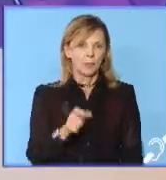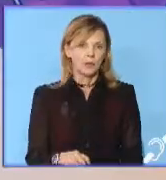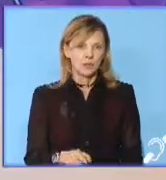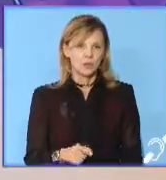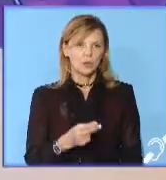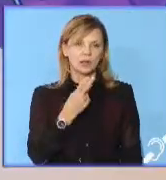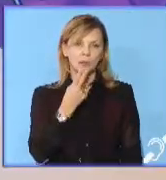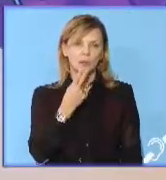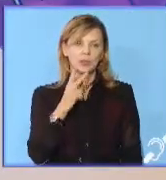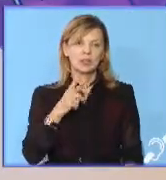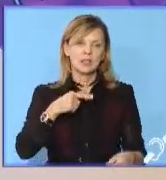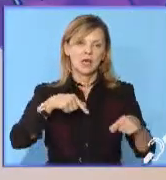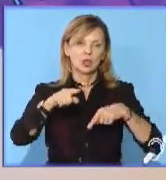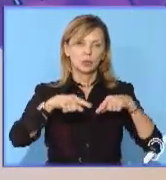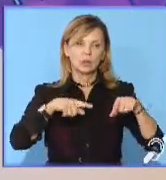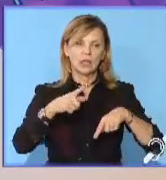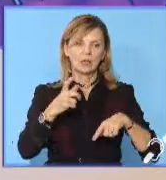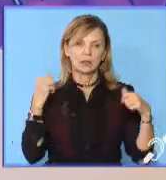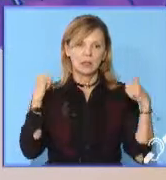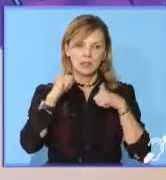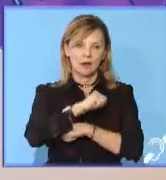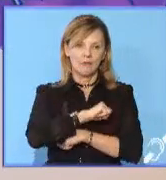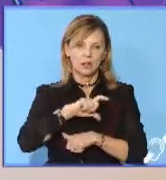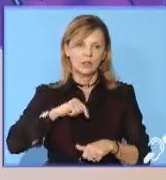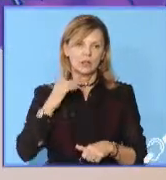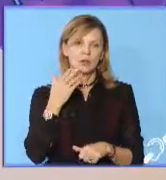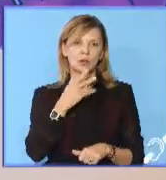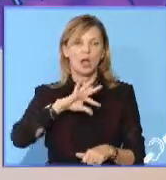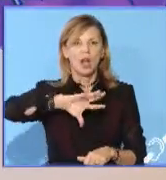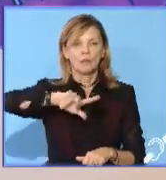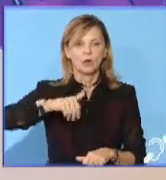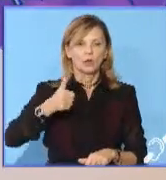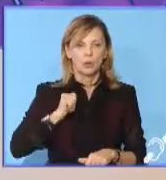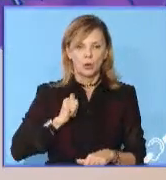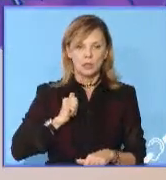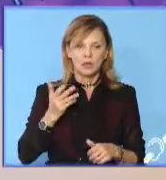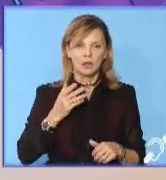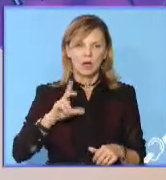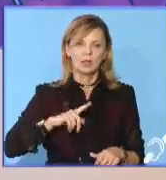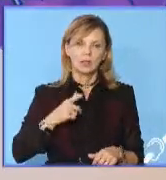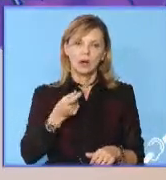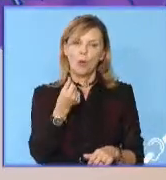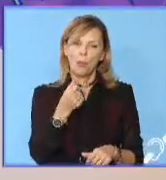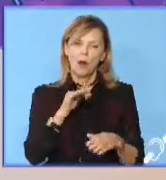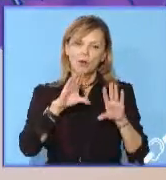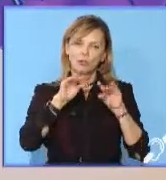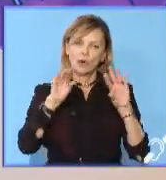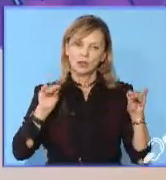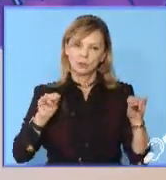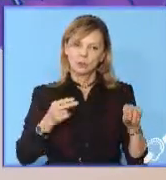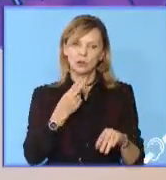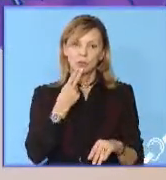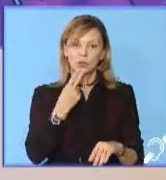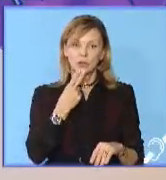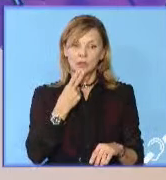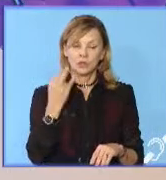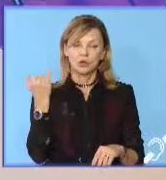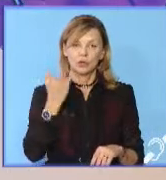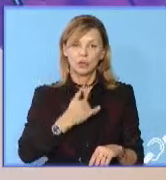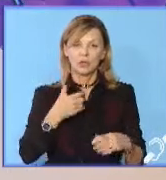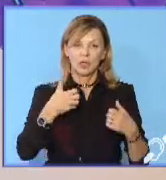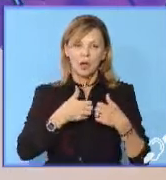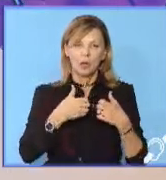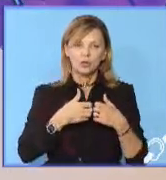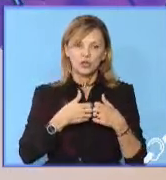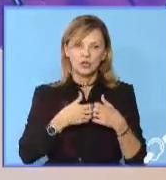Un agent de la poliția rutieră din Drobeta, Turnul Severin, este suspectat că a furat o borsetă în care era o sumă considerabilă de bani.